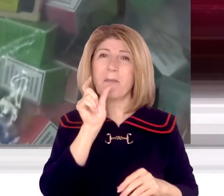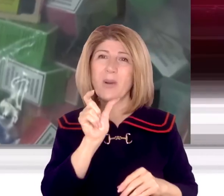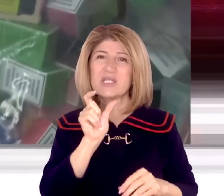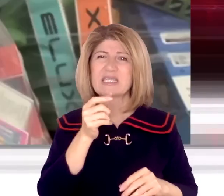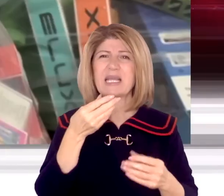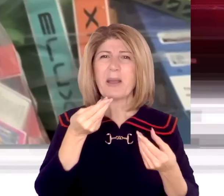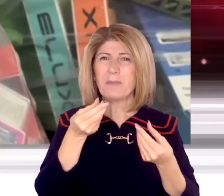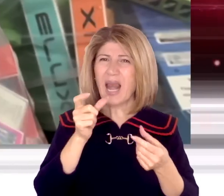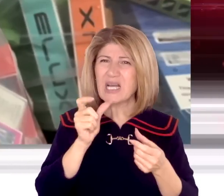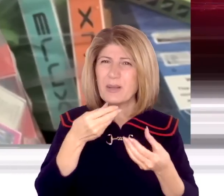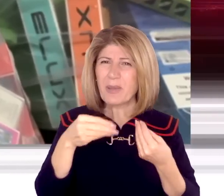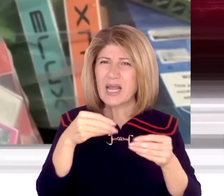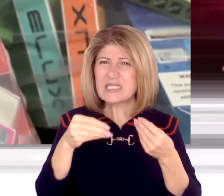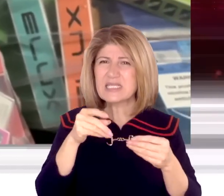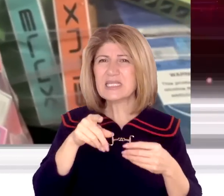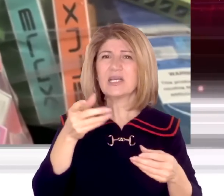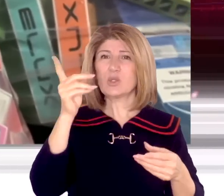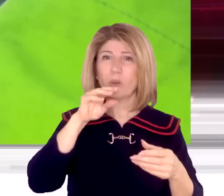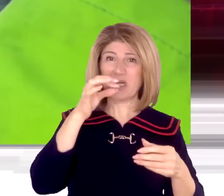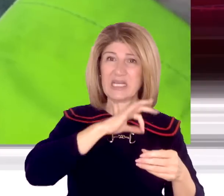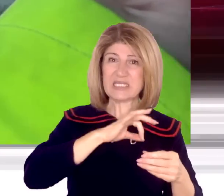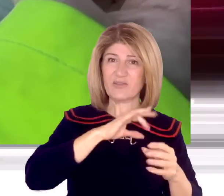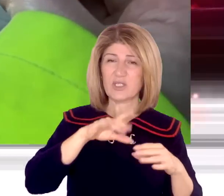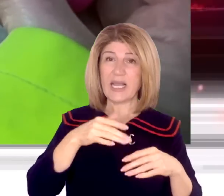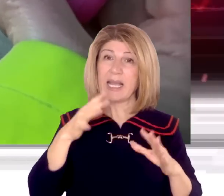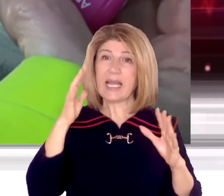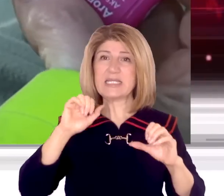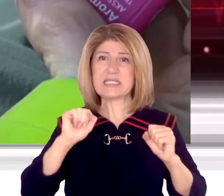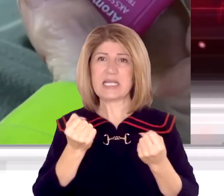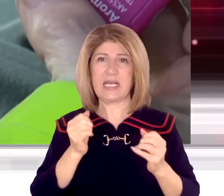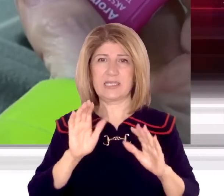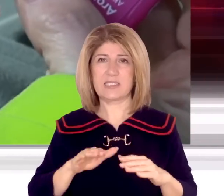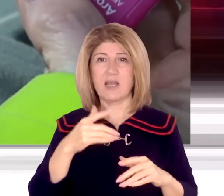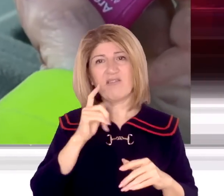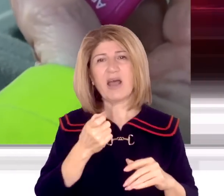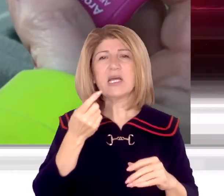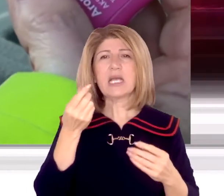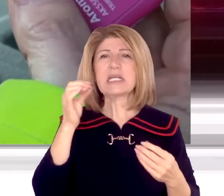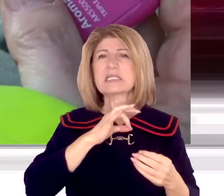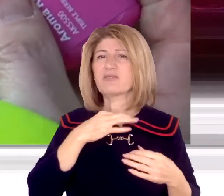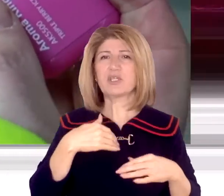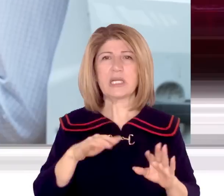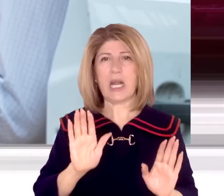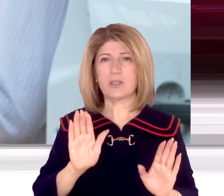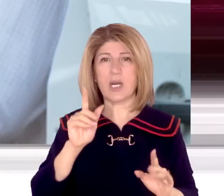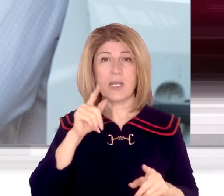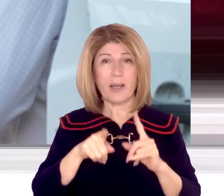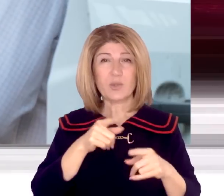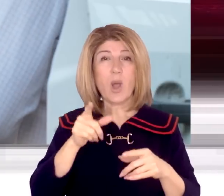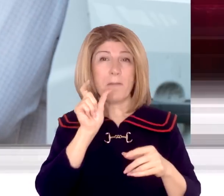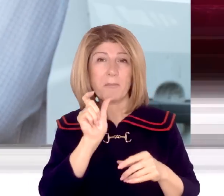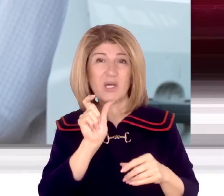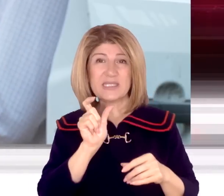به خاطر باتری لیتیوم یونی و پلاستیک و نیکوتینشون. بازیافت این دستگاه ها بی نهایت سخته و مقرون به صرفه